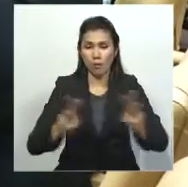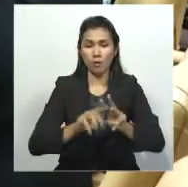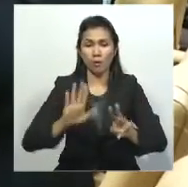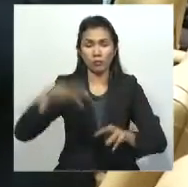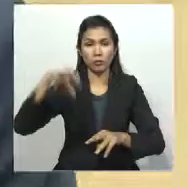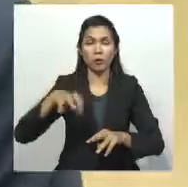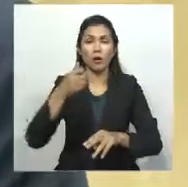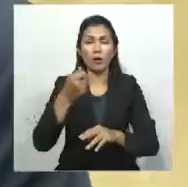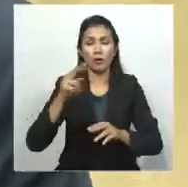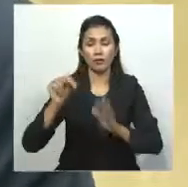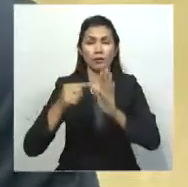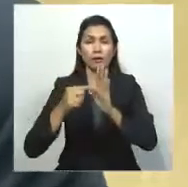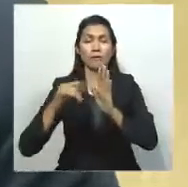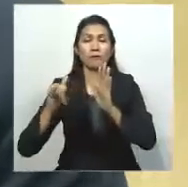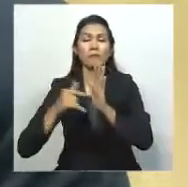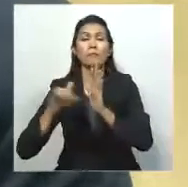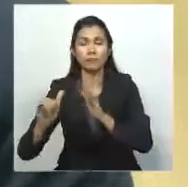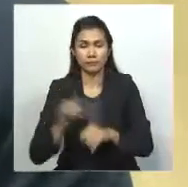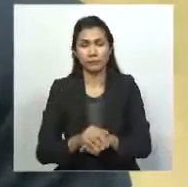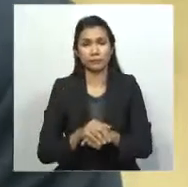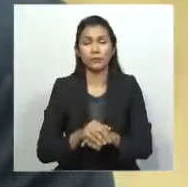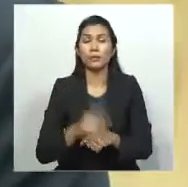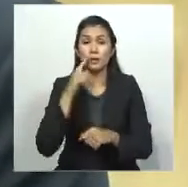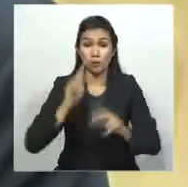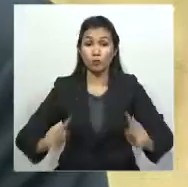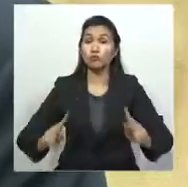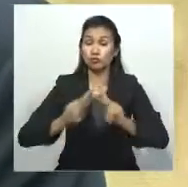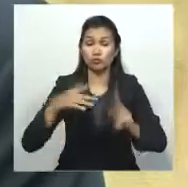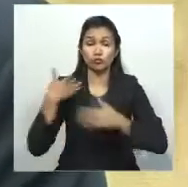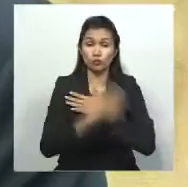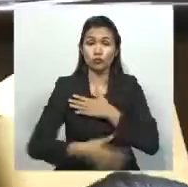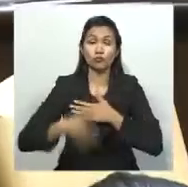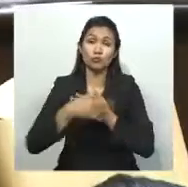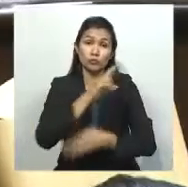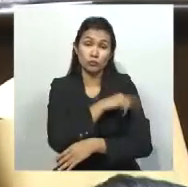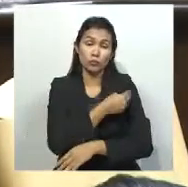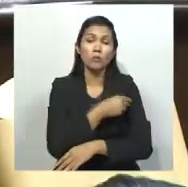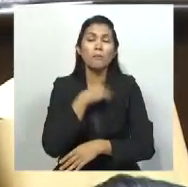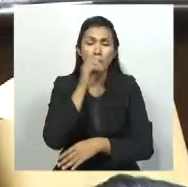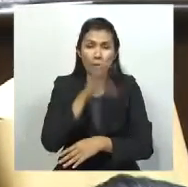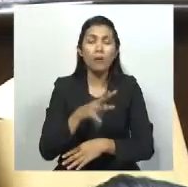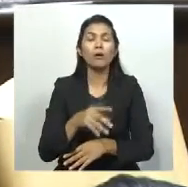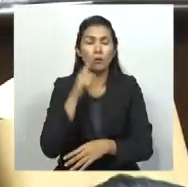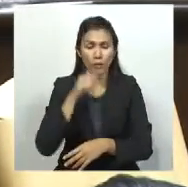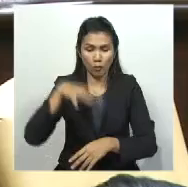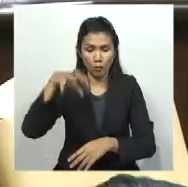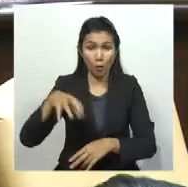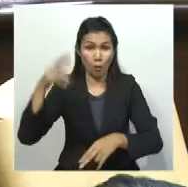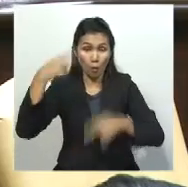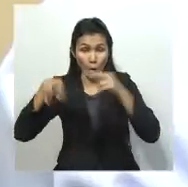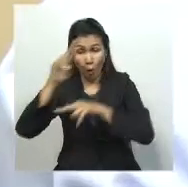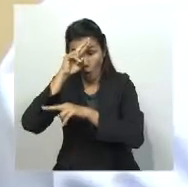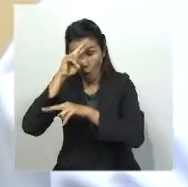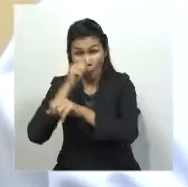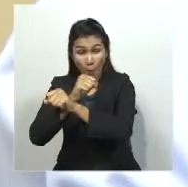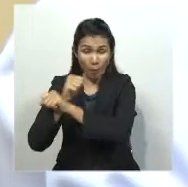อนามัยทั้งนี้ในส่วนของกระทรวงสาธารณสุขค่ะก็ได้มีการสั่งให้กรมควบคุมโรคเฝ้าระวังการเ